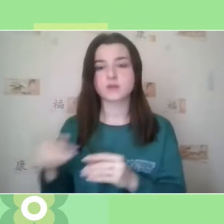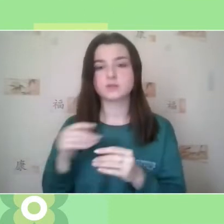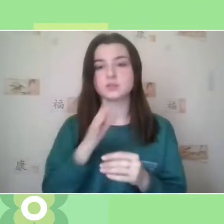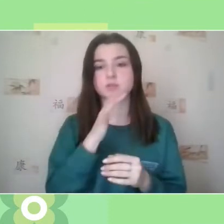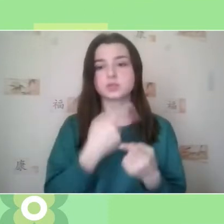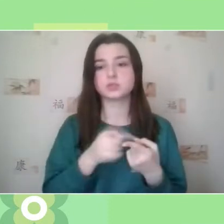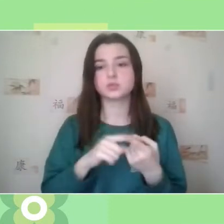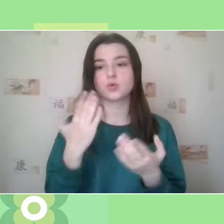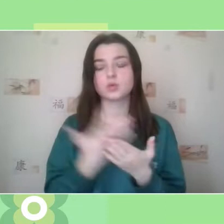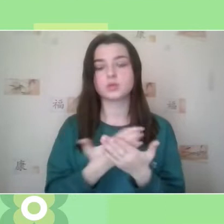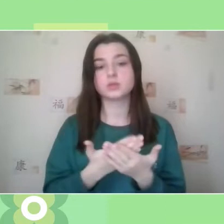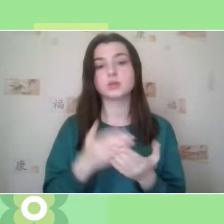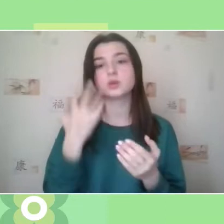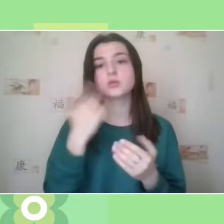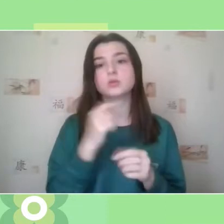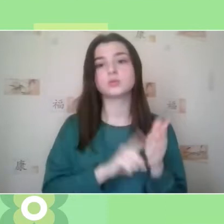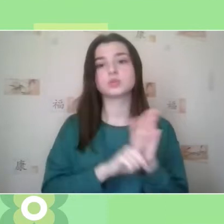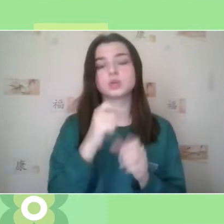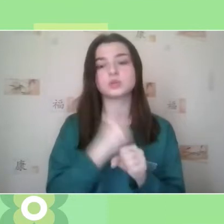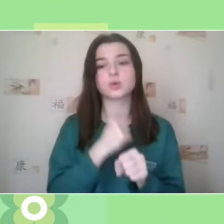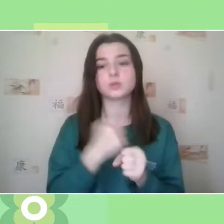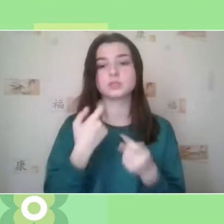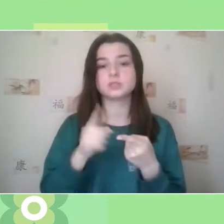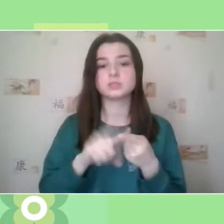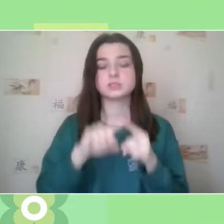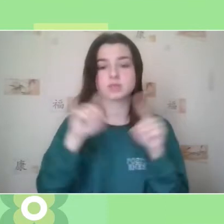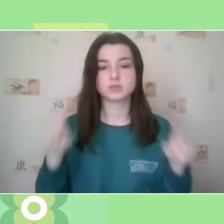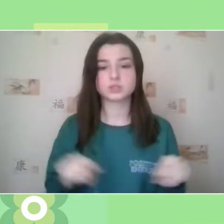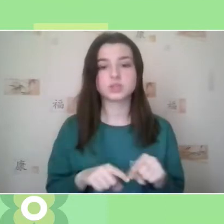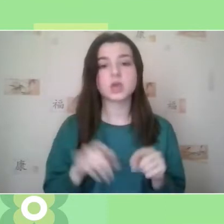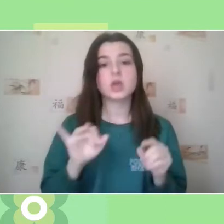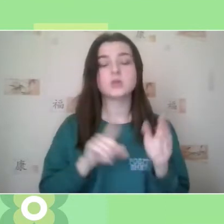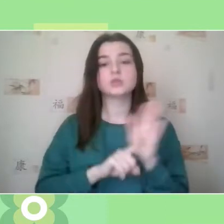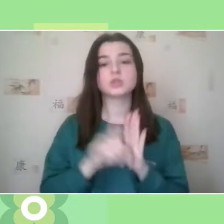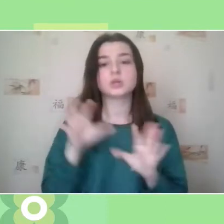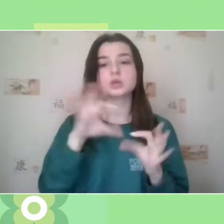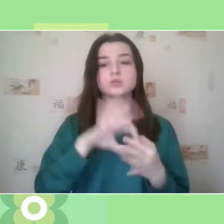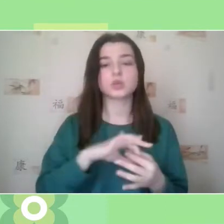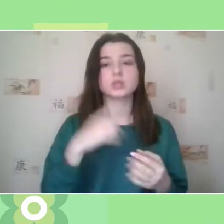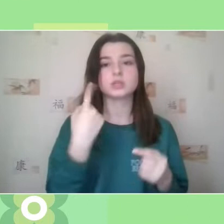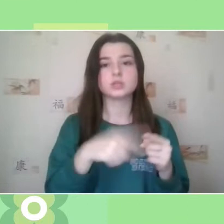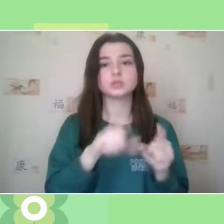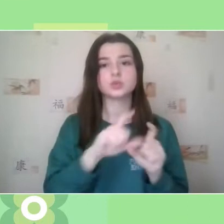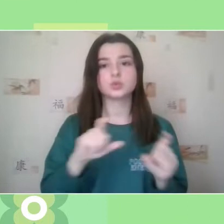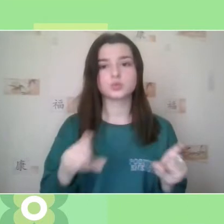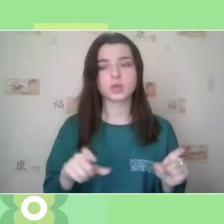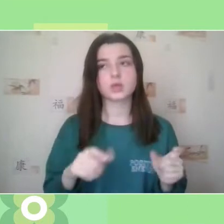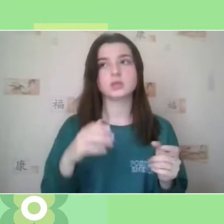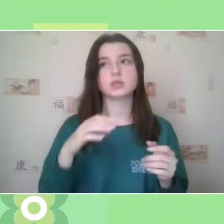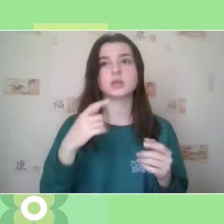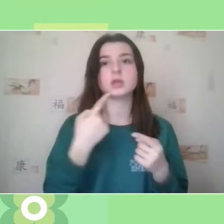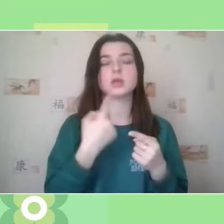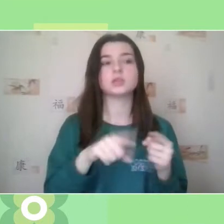ти починаєш робити таку Excel-табличку і залучаєш до цього партнерські організації, які можуть дивитися, що у кого є, на яких умовах цим